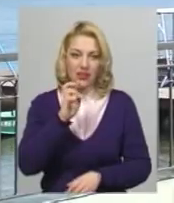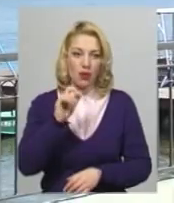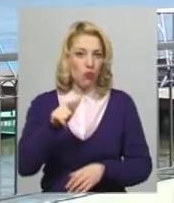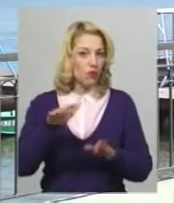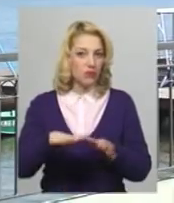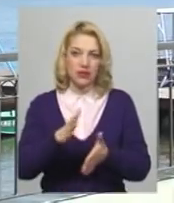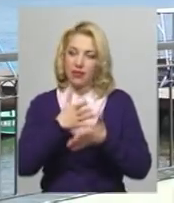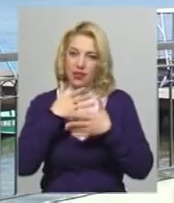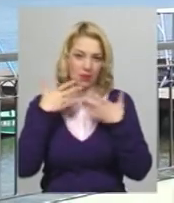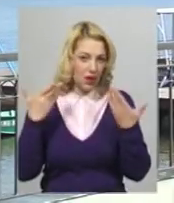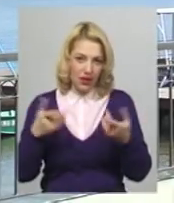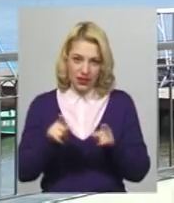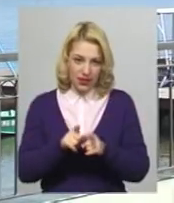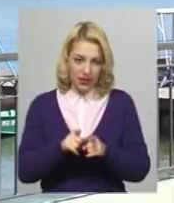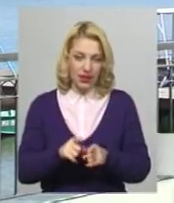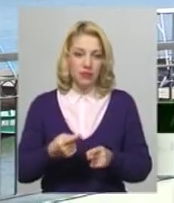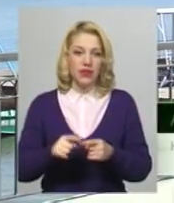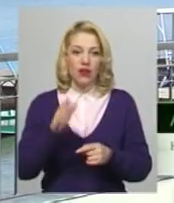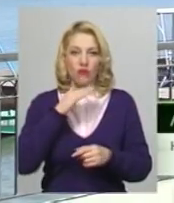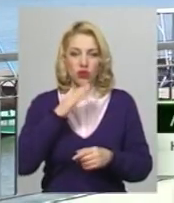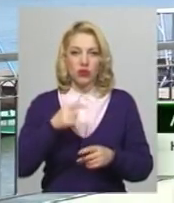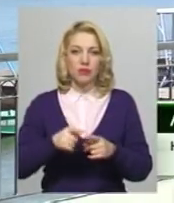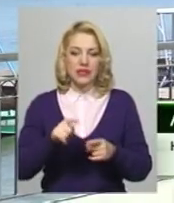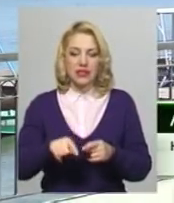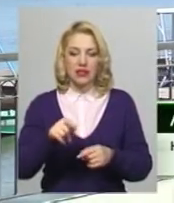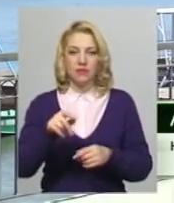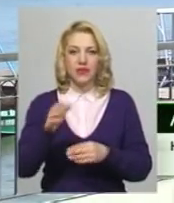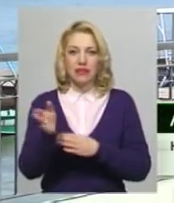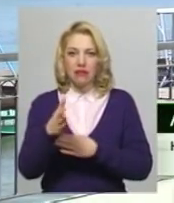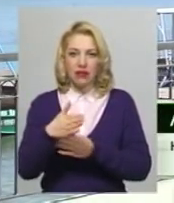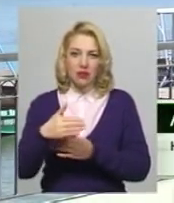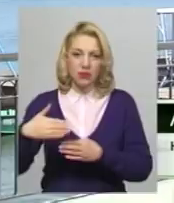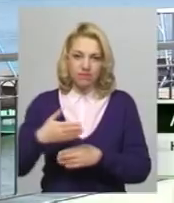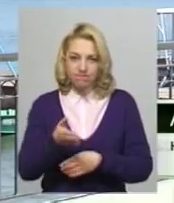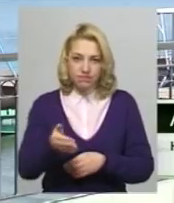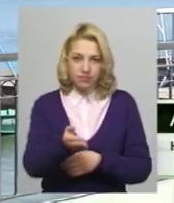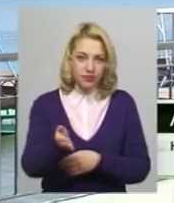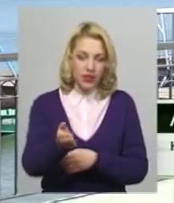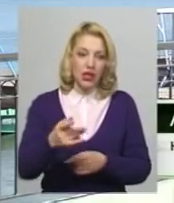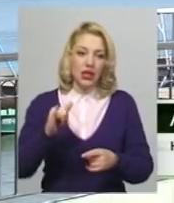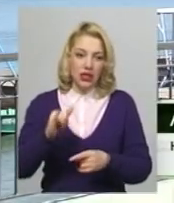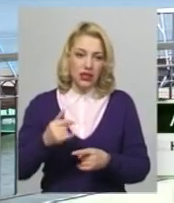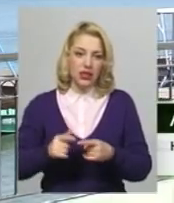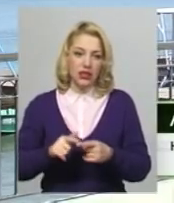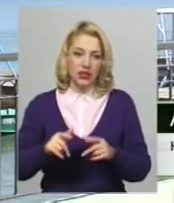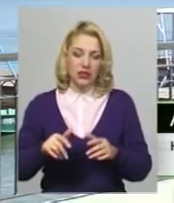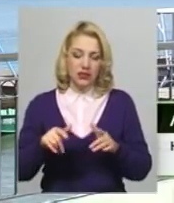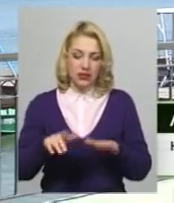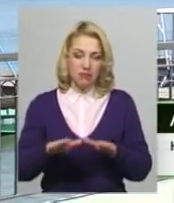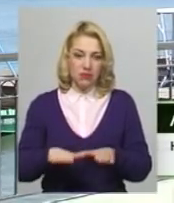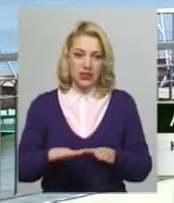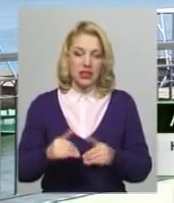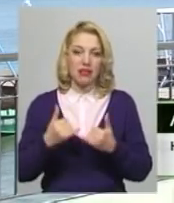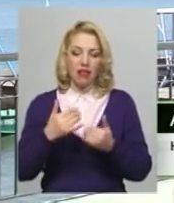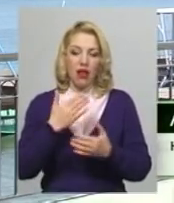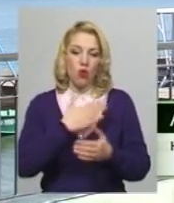Сама водойма є шляхом міграції водних біоресурсів, тому тут не визначено місць для любительського рибальства з тією